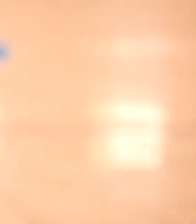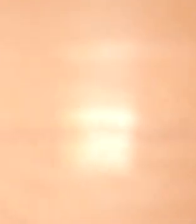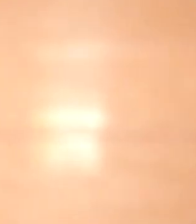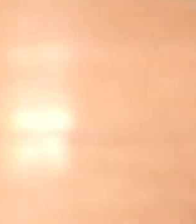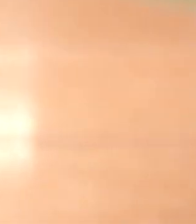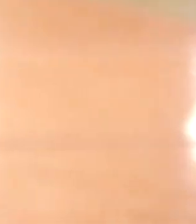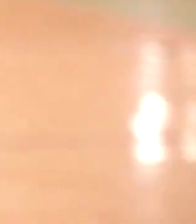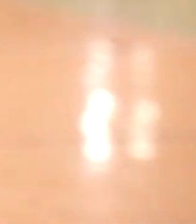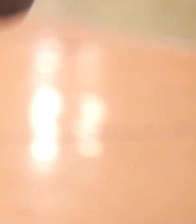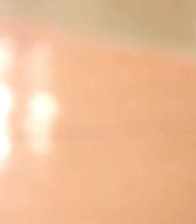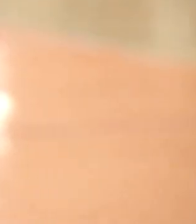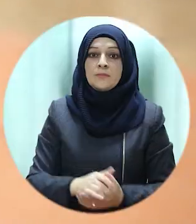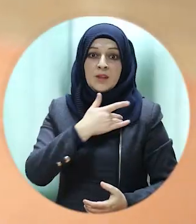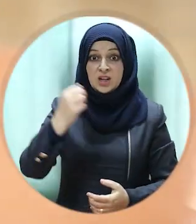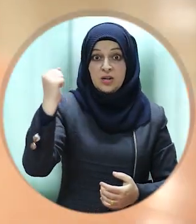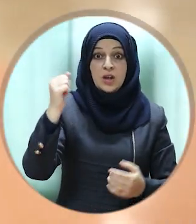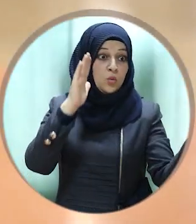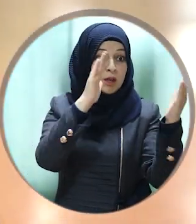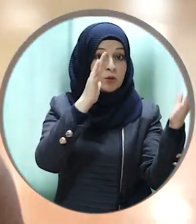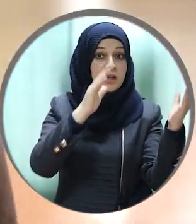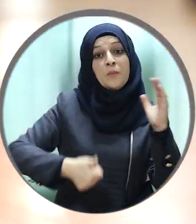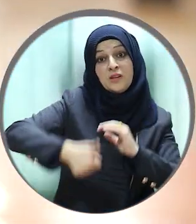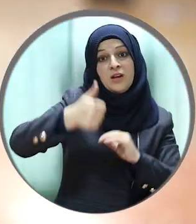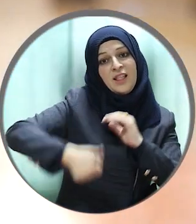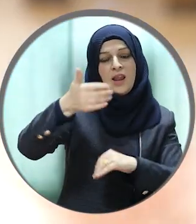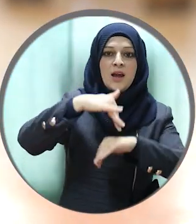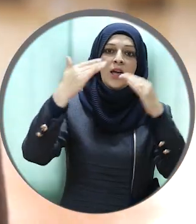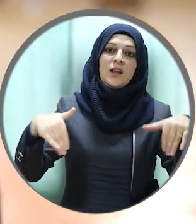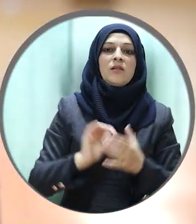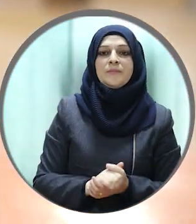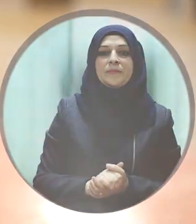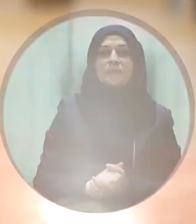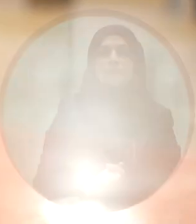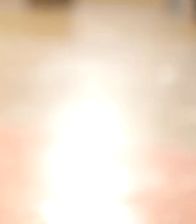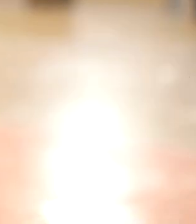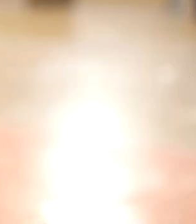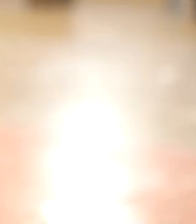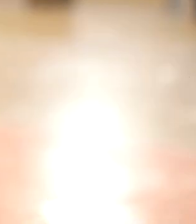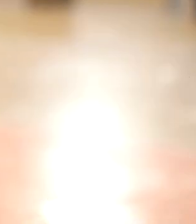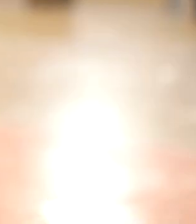بالإرادة والتحدي نتغلب على عاقتنا.